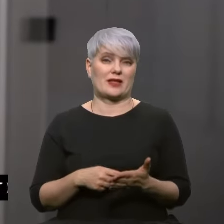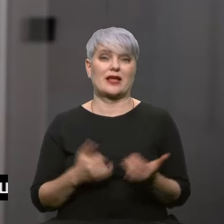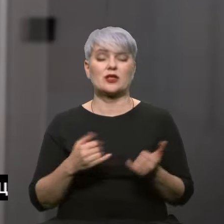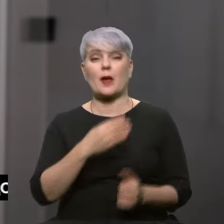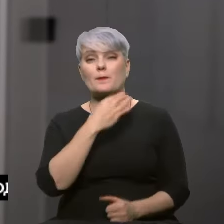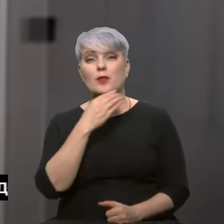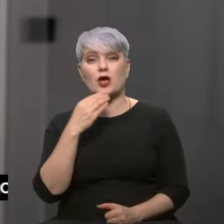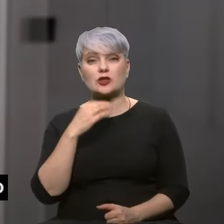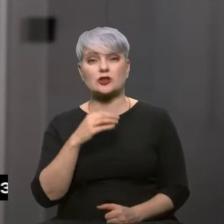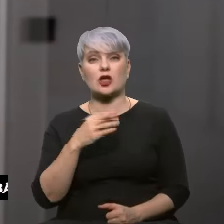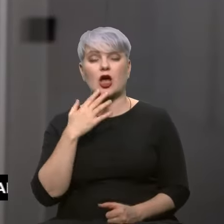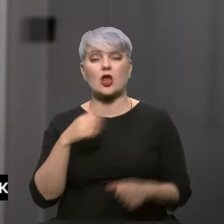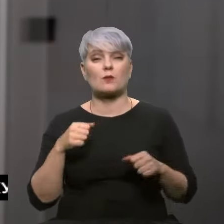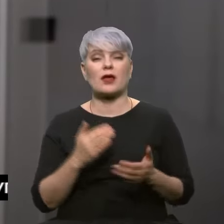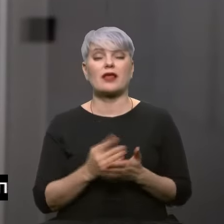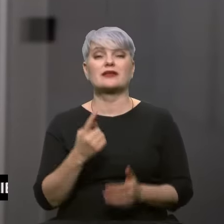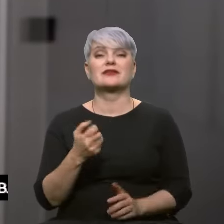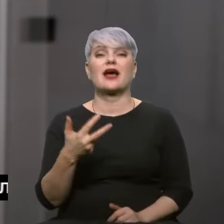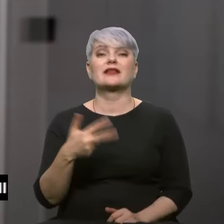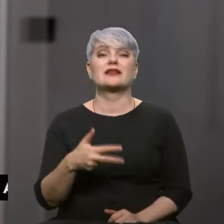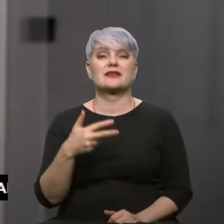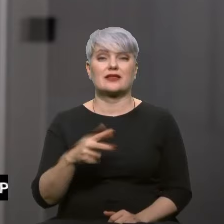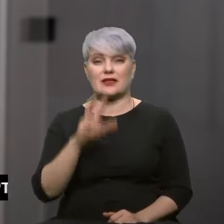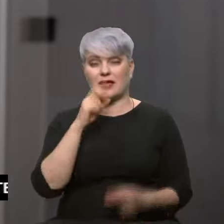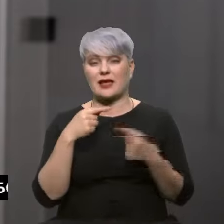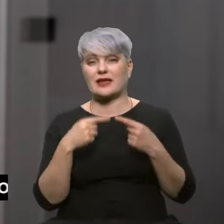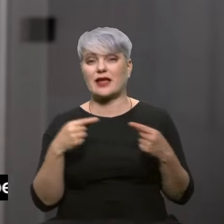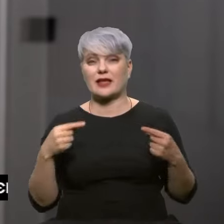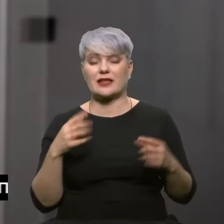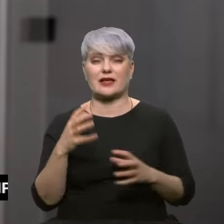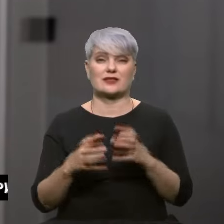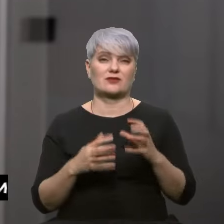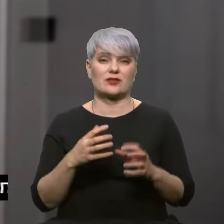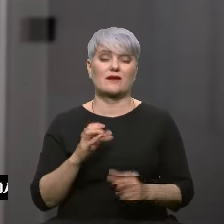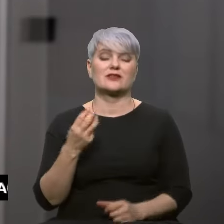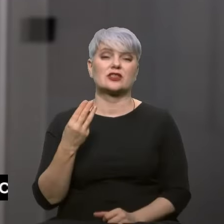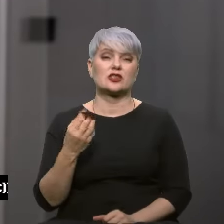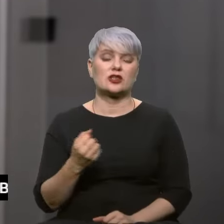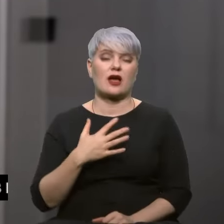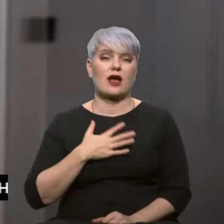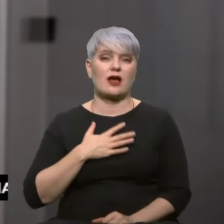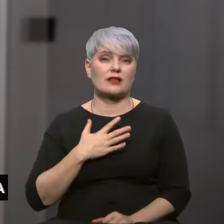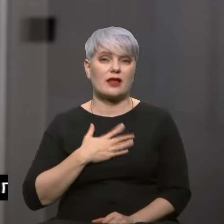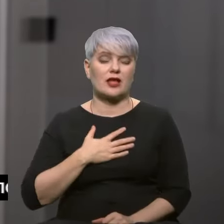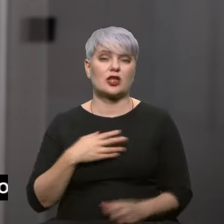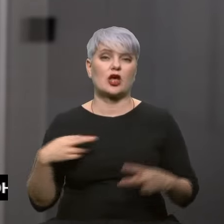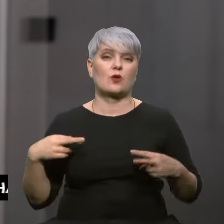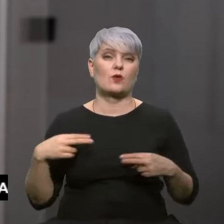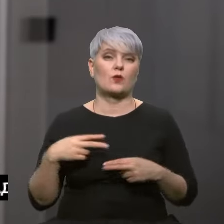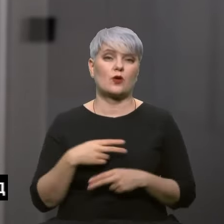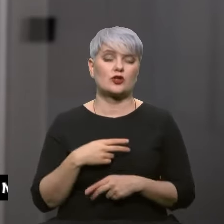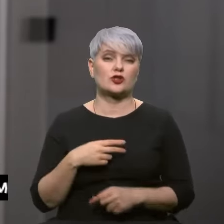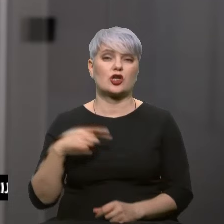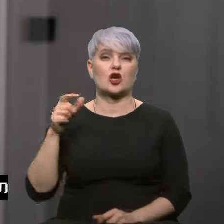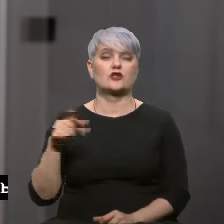130 країнах світу, зокрема у США, Канаді, Франції, Німеччині, Угорщині, Польщі, Швейцарії та Сполученому Королівстві. Дар'я Кінча